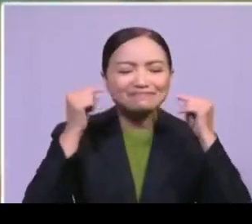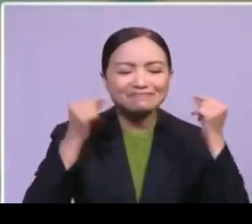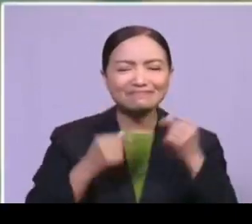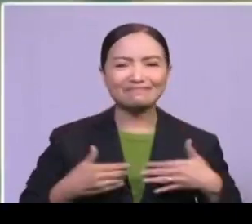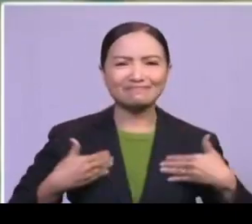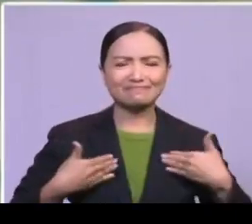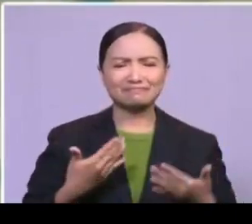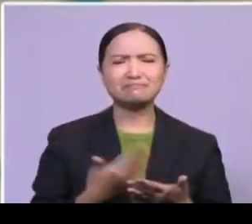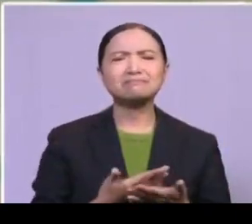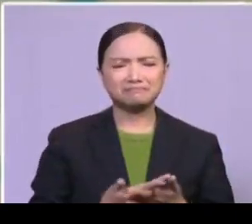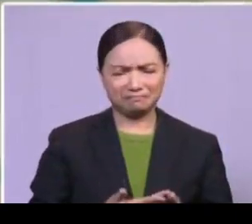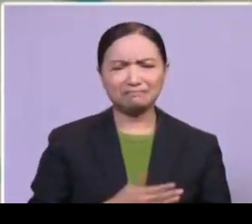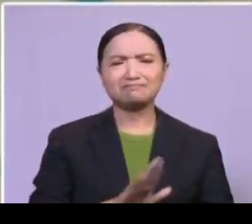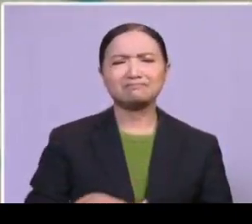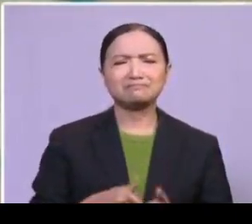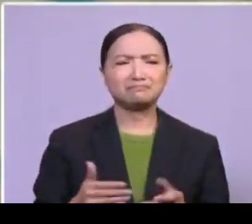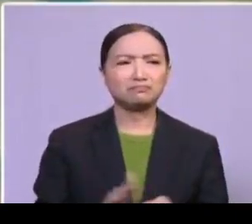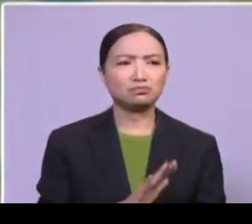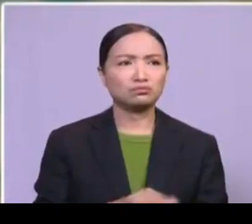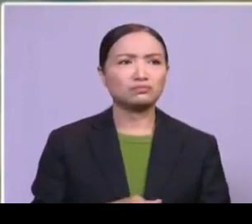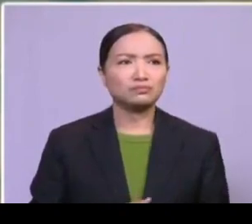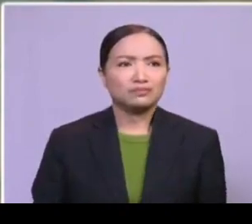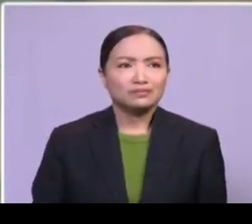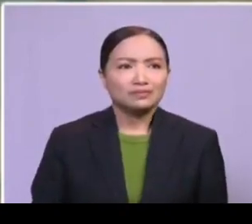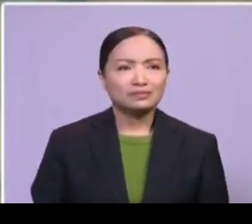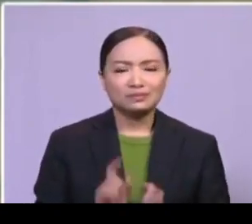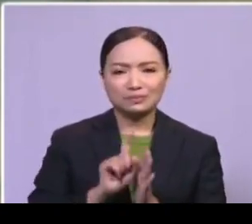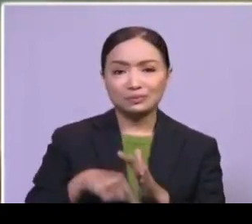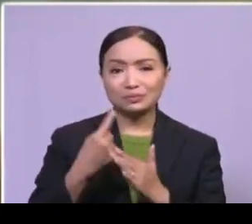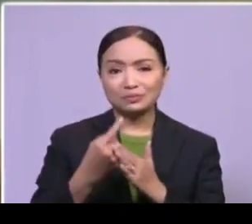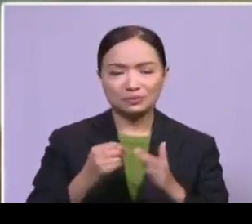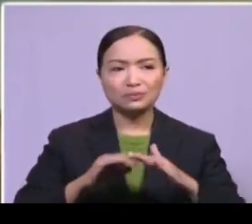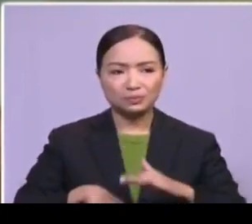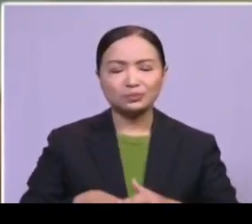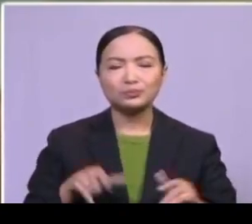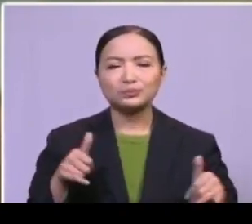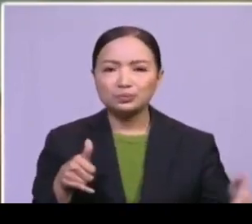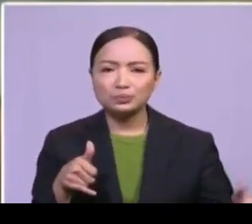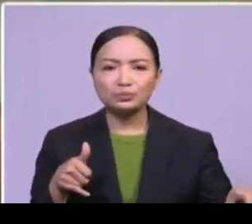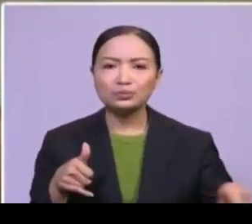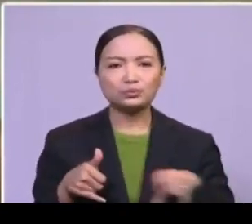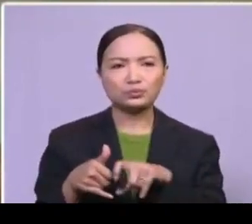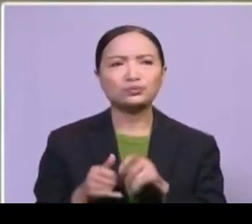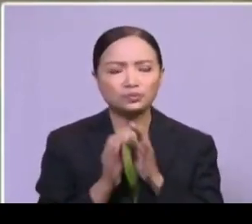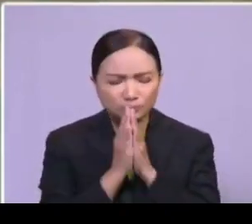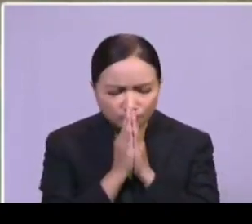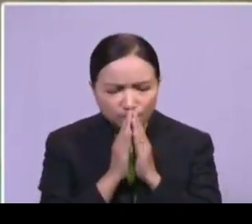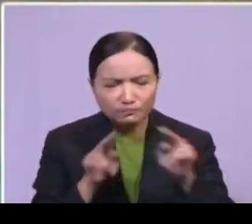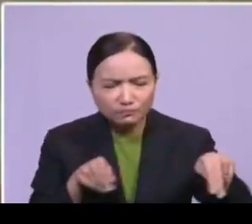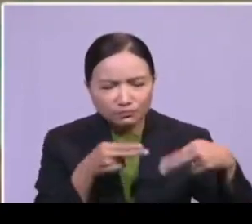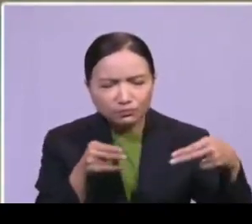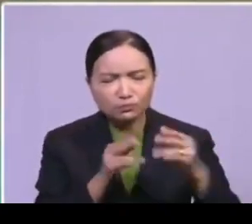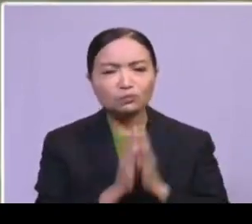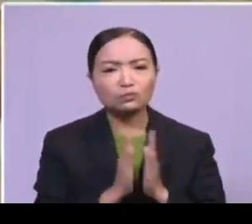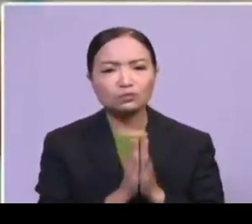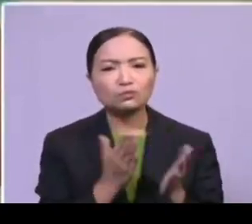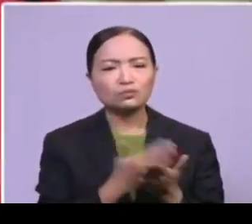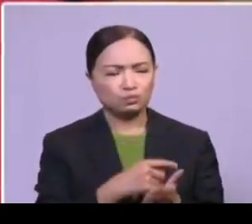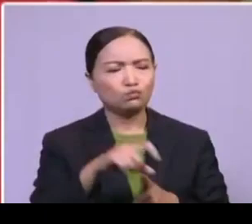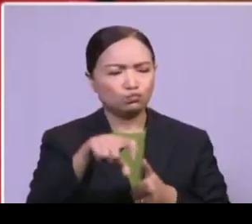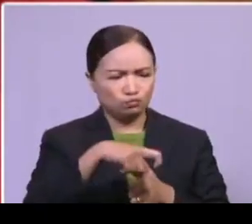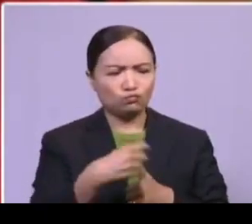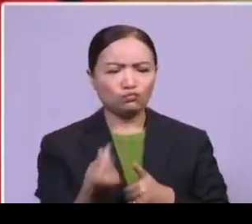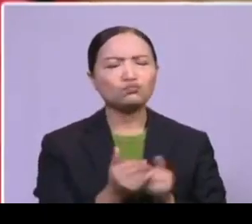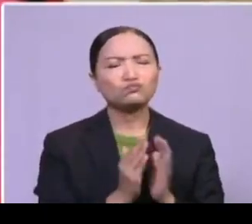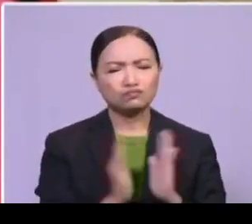ากนะฮะที่ได้เงินคืนทั้งหมดภายในระยะเวลาไม่ถึง1ชั่วโมงนะฮะแล้วก็วิดีโอคอลมาขอบคุณดาบตำรวจประกรณ์ที่คืนเงินให้ด้วยความร